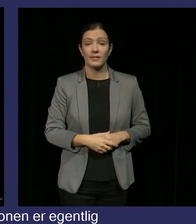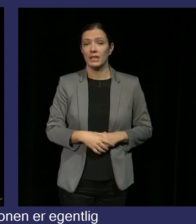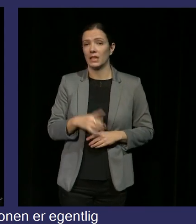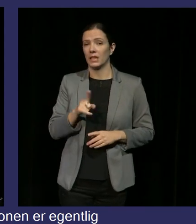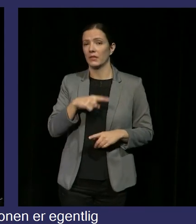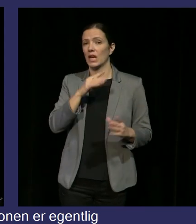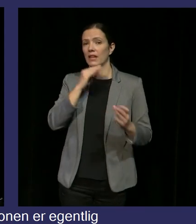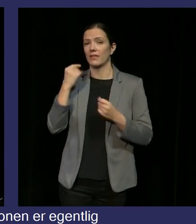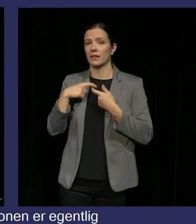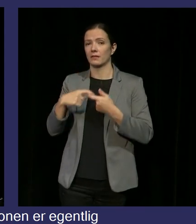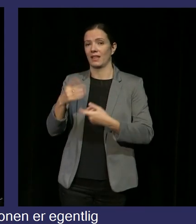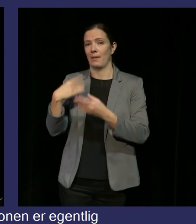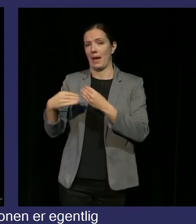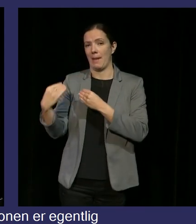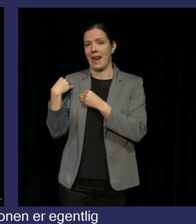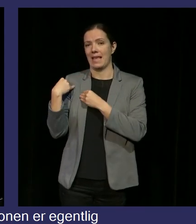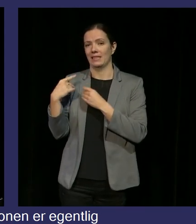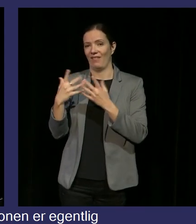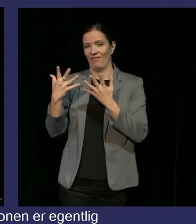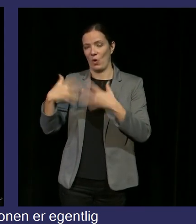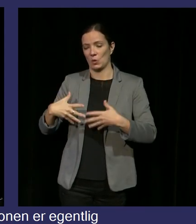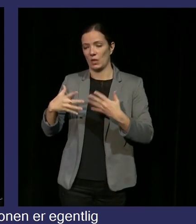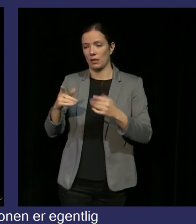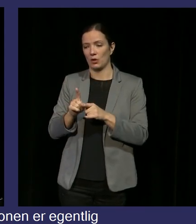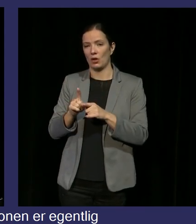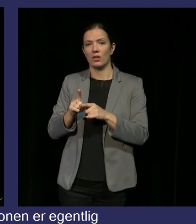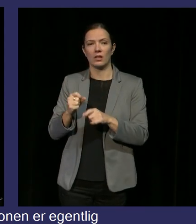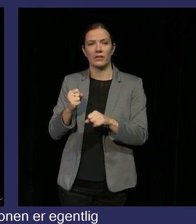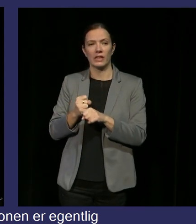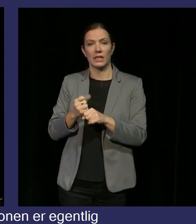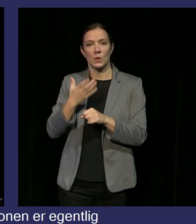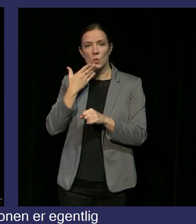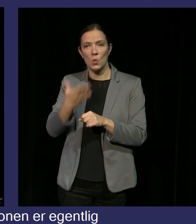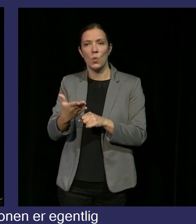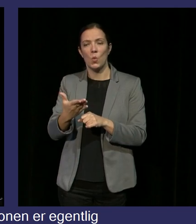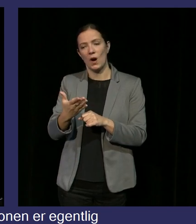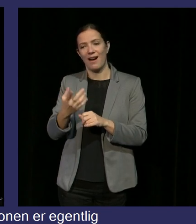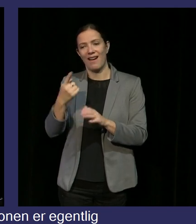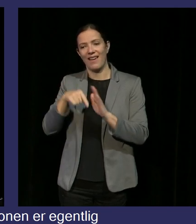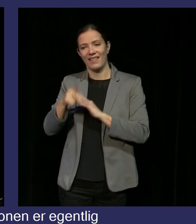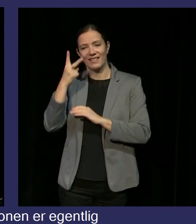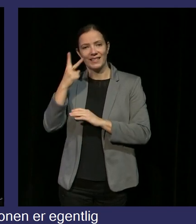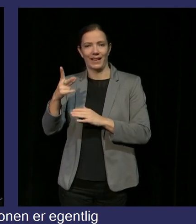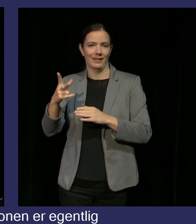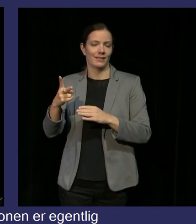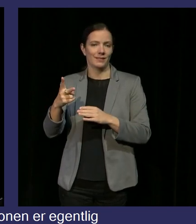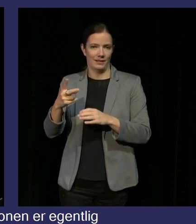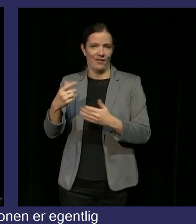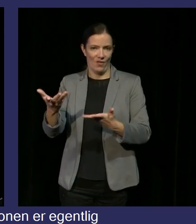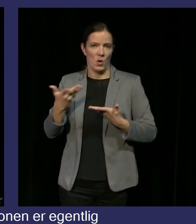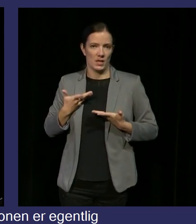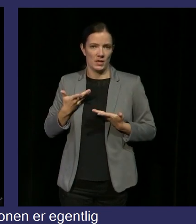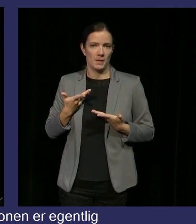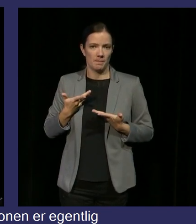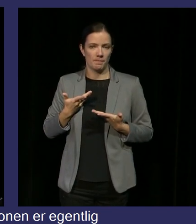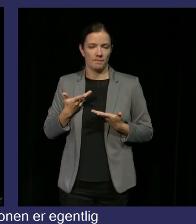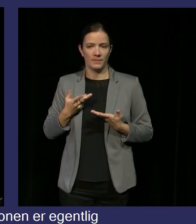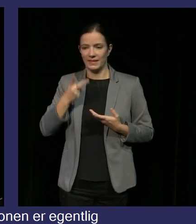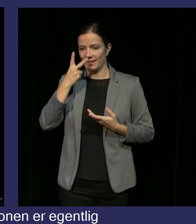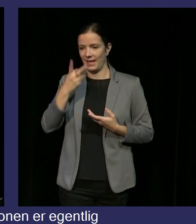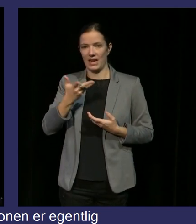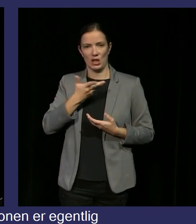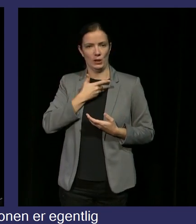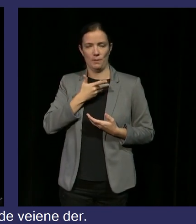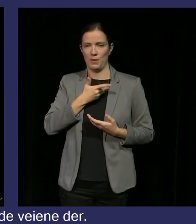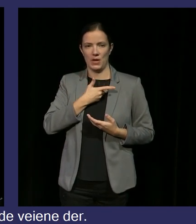med tilbakemeldingsfunksjon er egentlig at vi får ganske mye god innsikt totalt sett. Vi ser ikke så